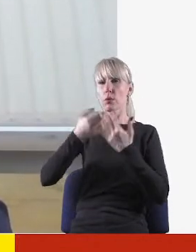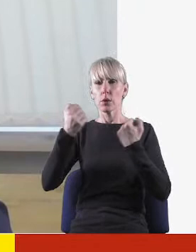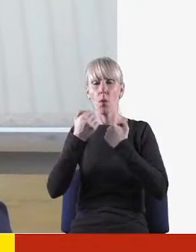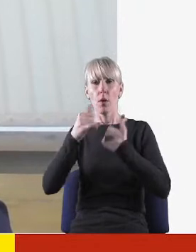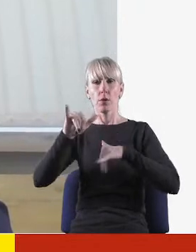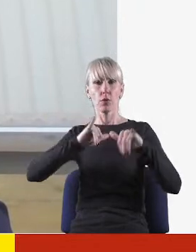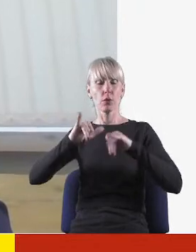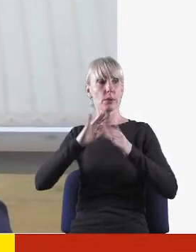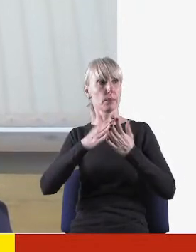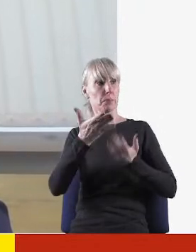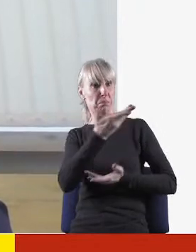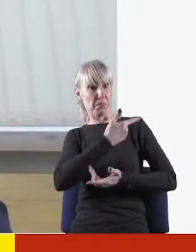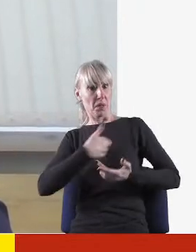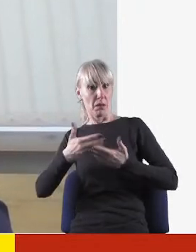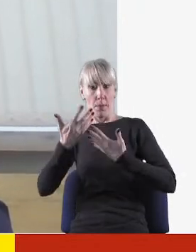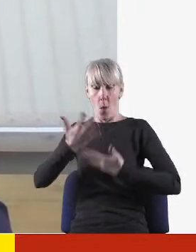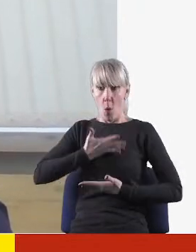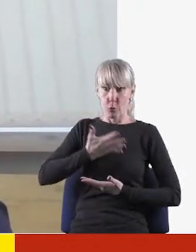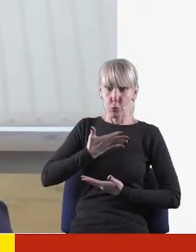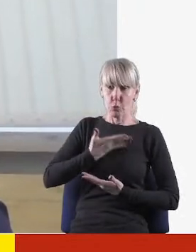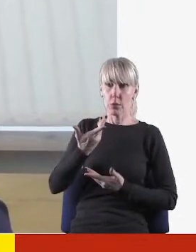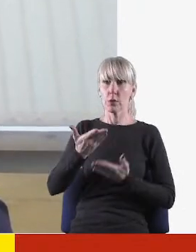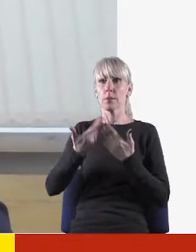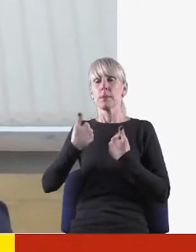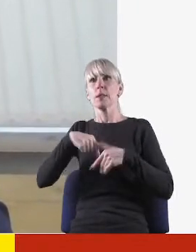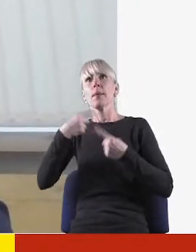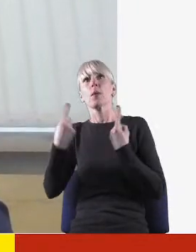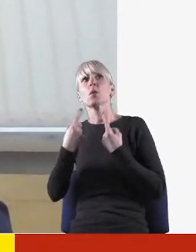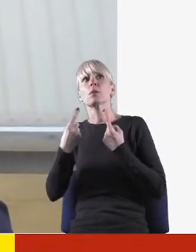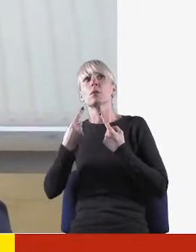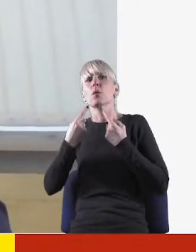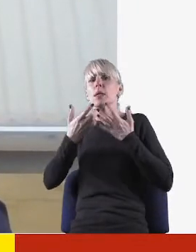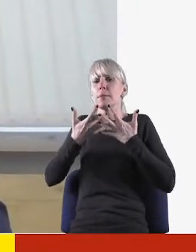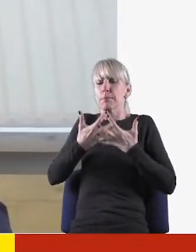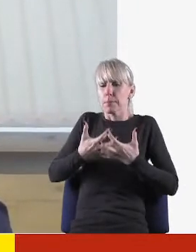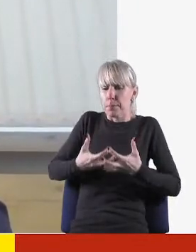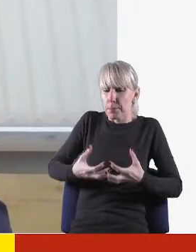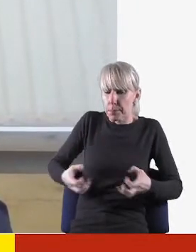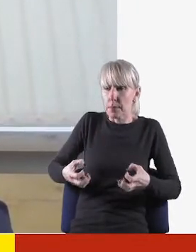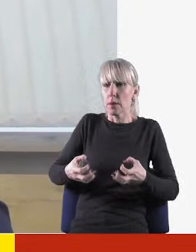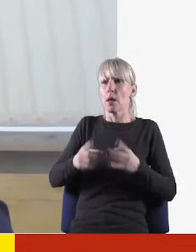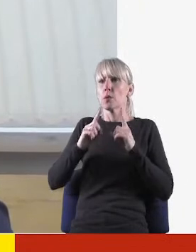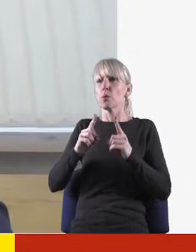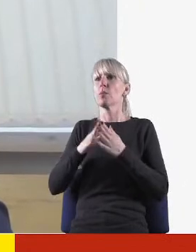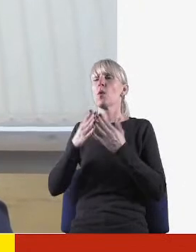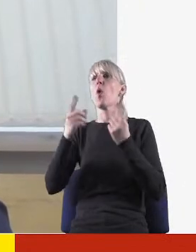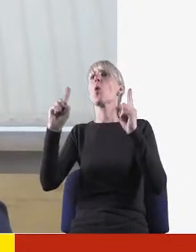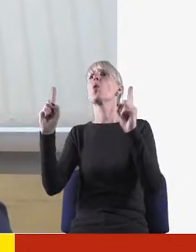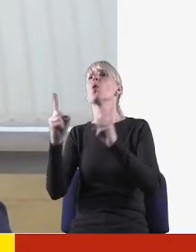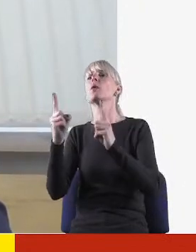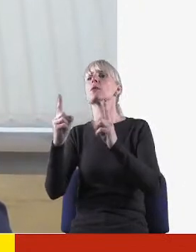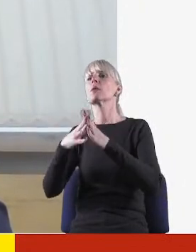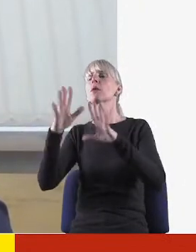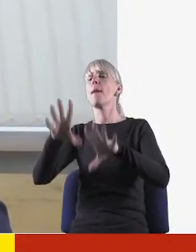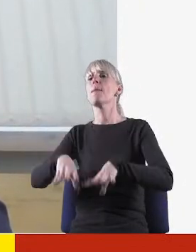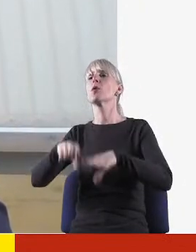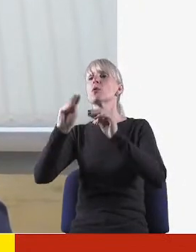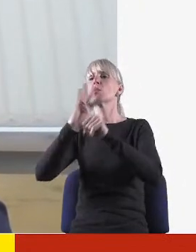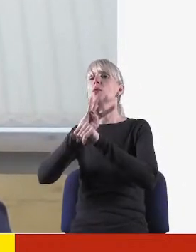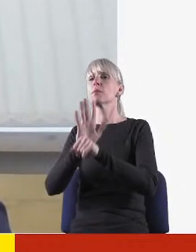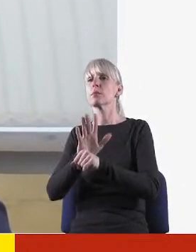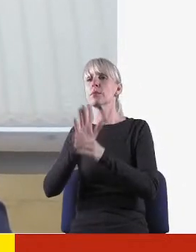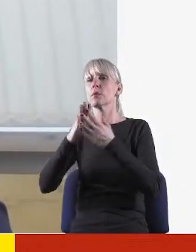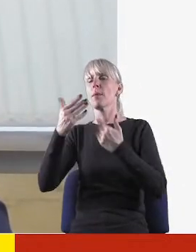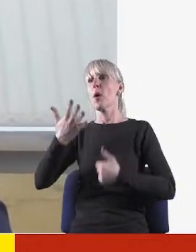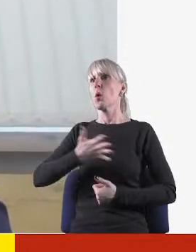odczuli. Myśmy nie mieliśmy sytuacji dołka. Był króciutki okres, tylko o czym skarbnik mówił na początku pandemii, gdzie